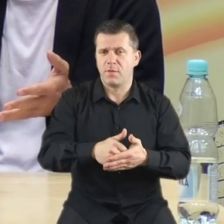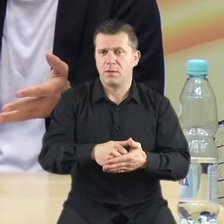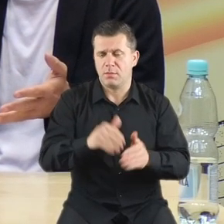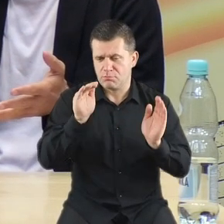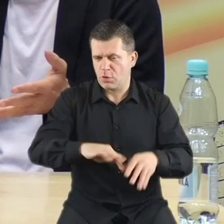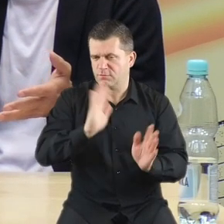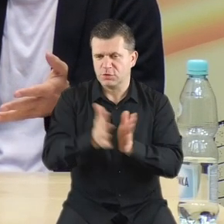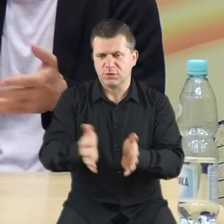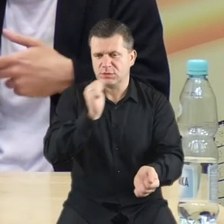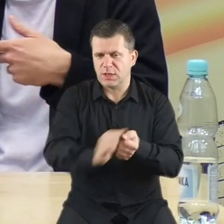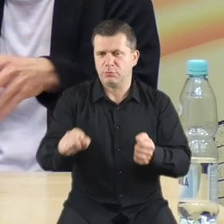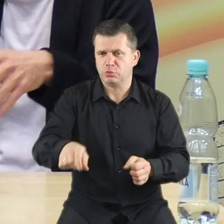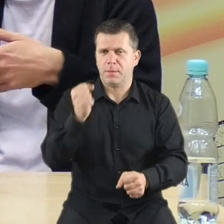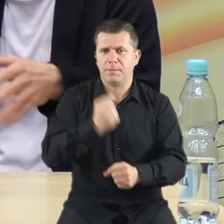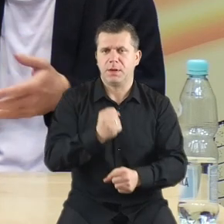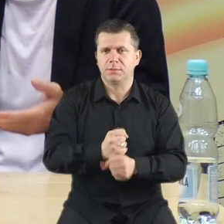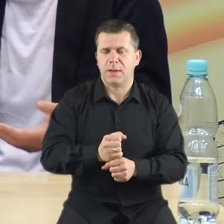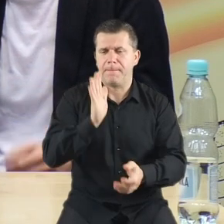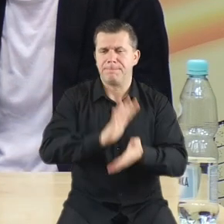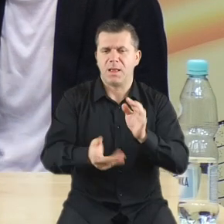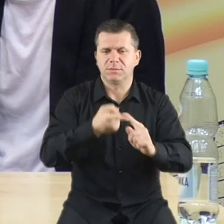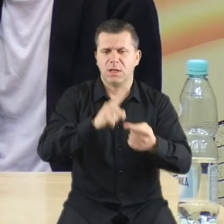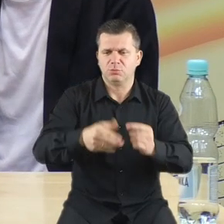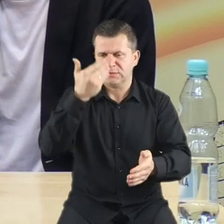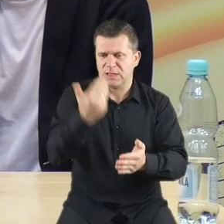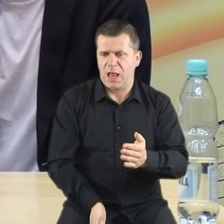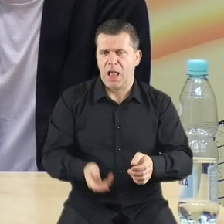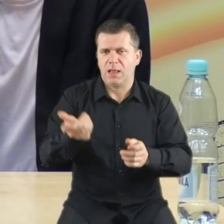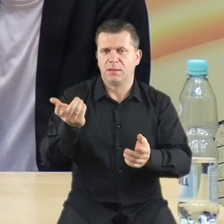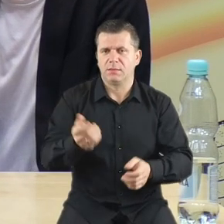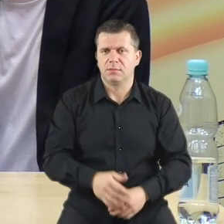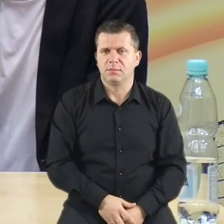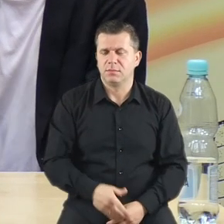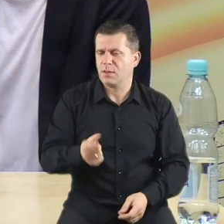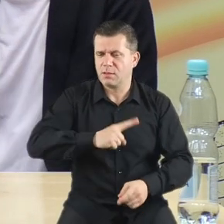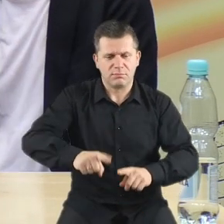pracę. Zupełnie bez sensu zakopać te lata pracy. No właśnie, nie dawajmy się.